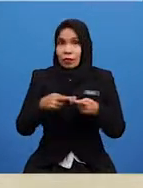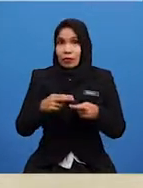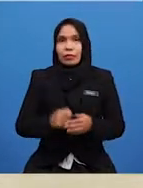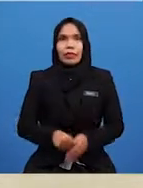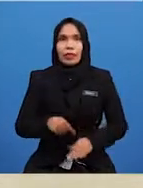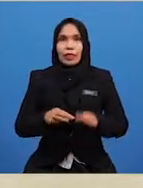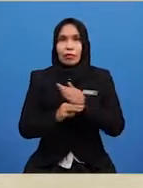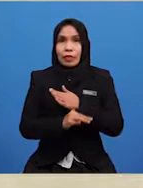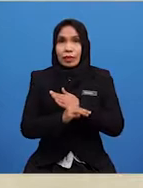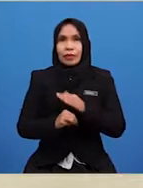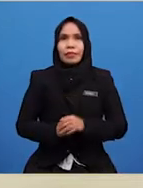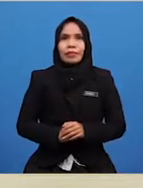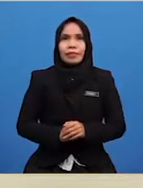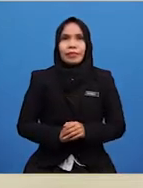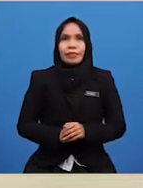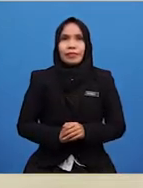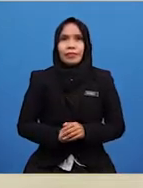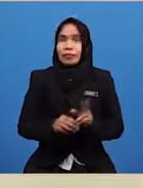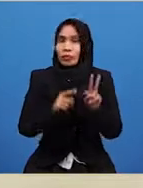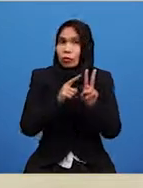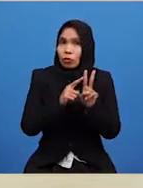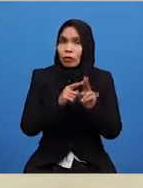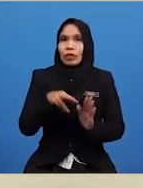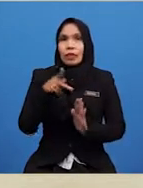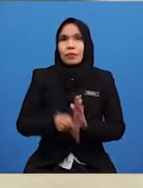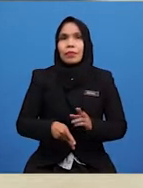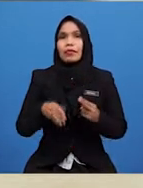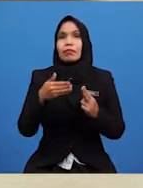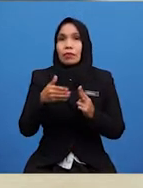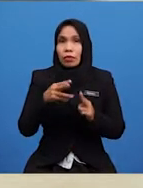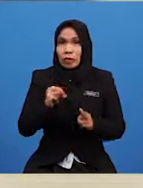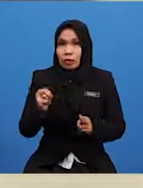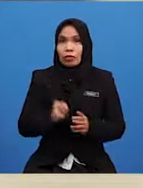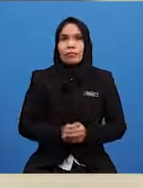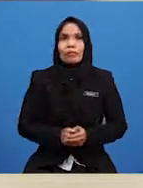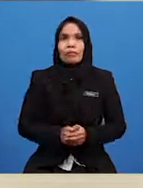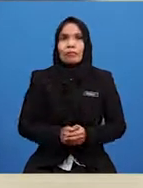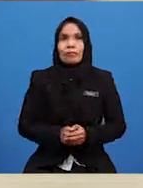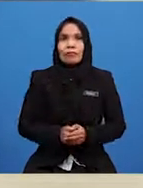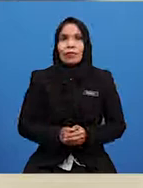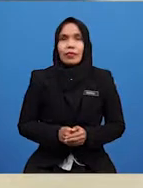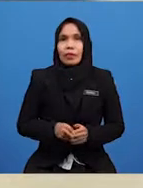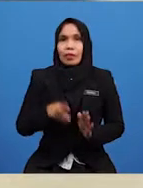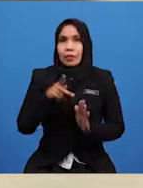Melaka. Contohnya, perkahwinan puteri Sultan Mansur Shah dengan putera Raja